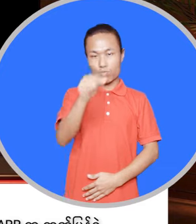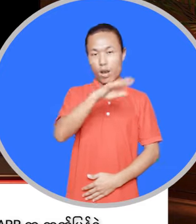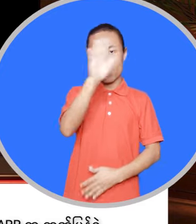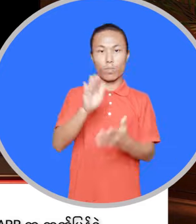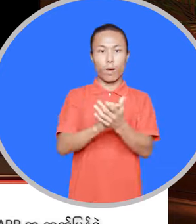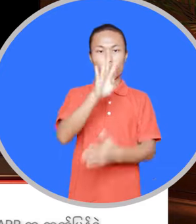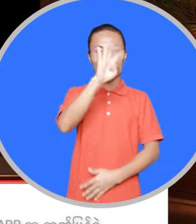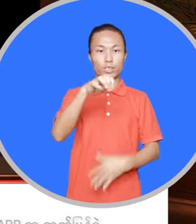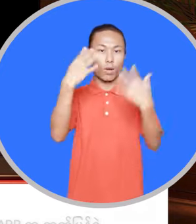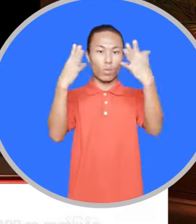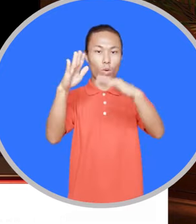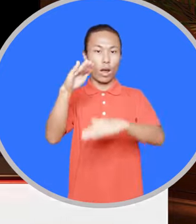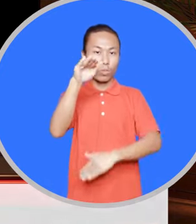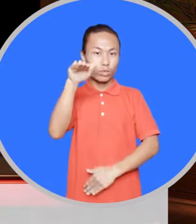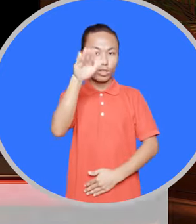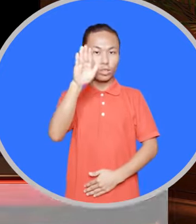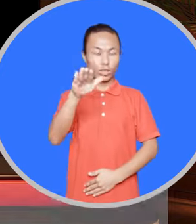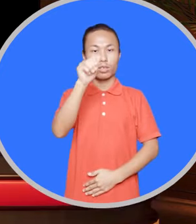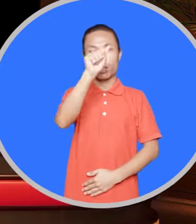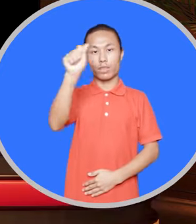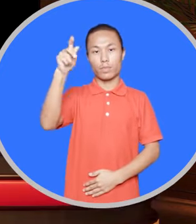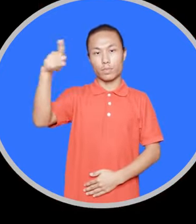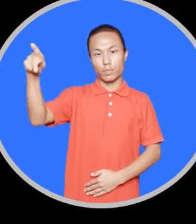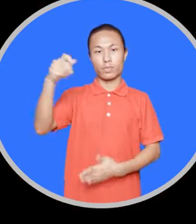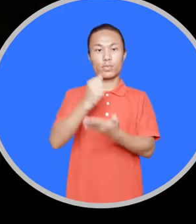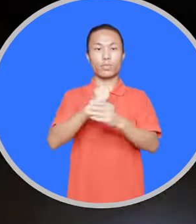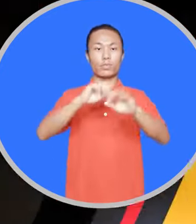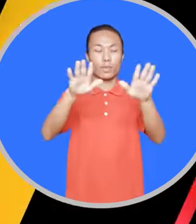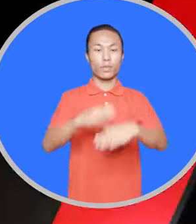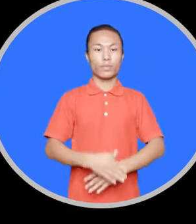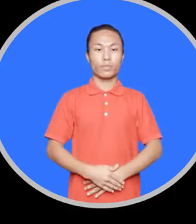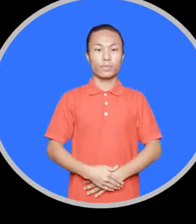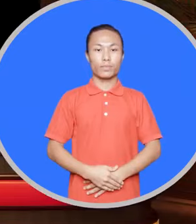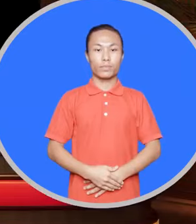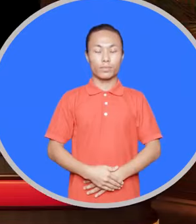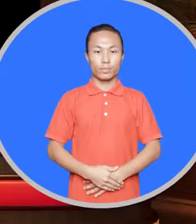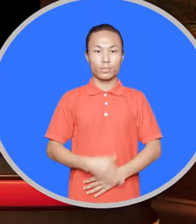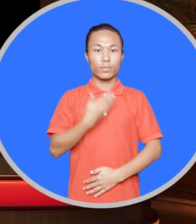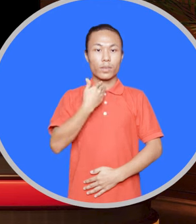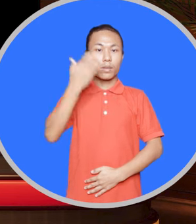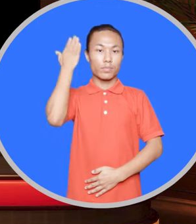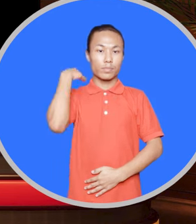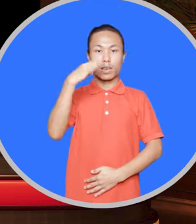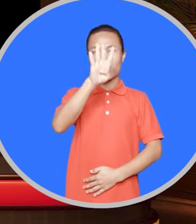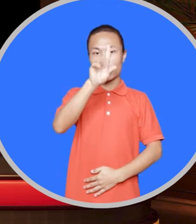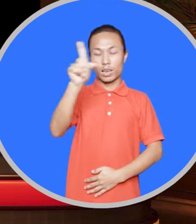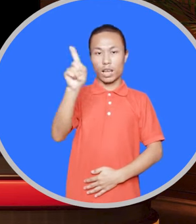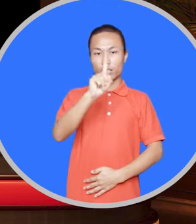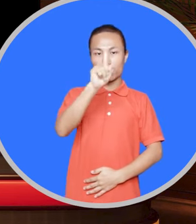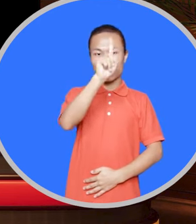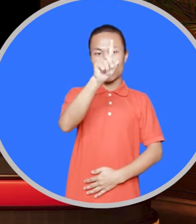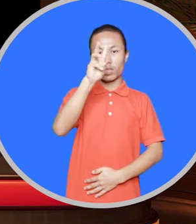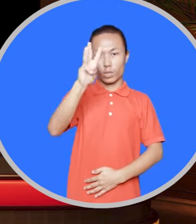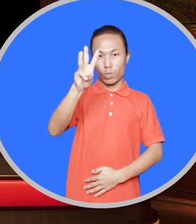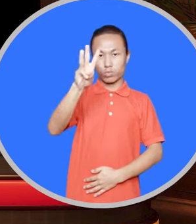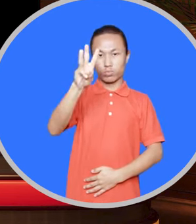နီးပါးရှိနေပြီလို့ AAPP ကထုတ်ပြန်ခဲ့တဲ့သတင်းပဲဖြစ်ပါတယ်။ အကြမ်းဖက်စစ်တပ်ကအာဏာသိမ်းပြီးနောက်ရ